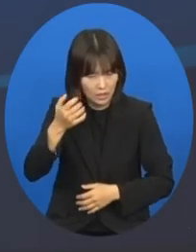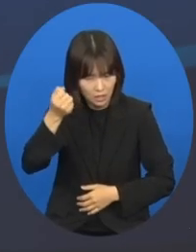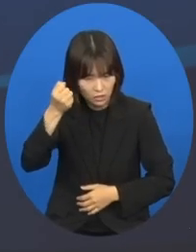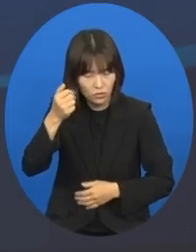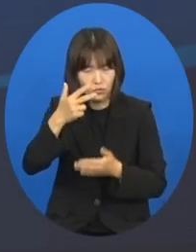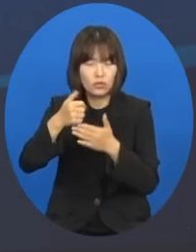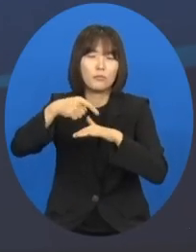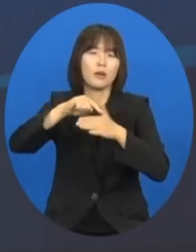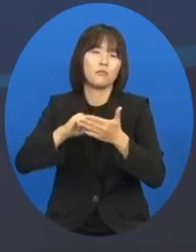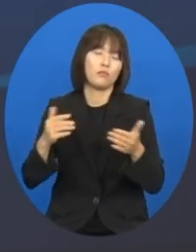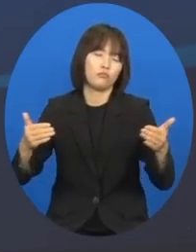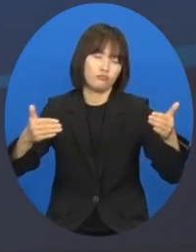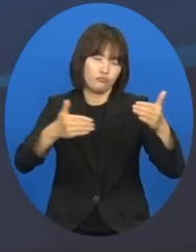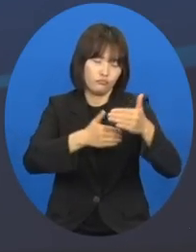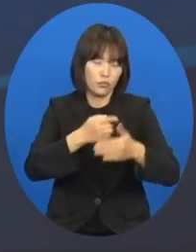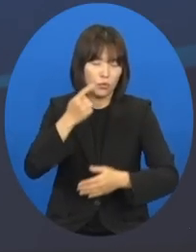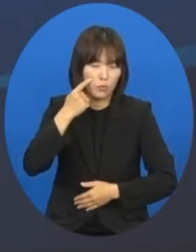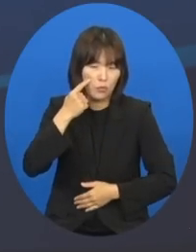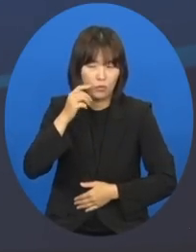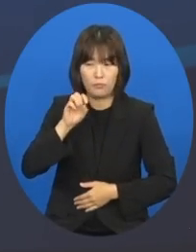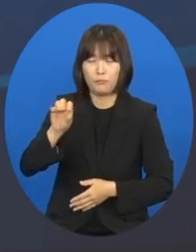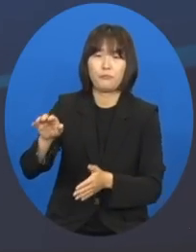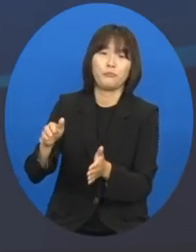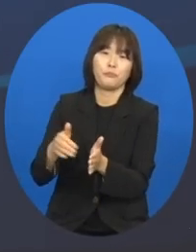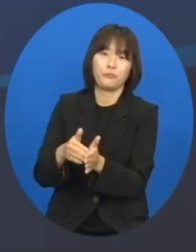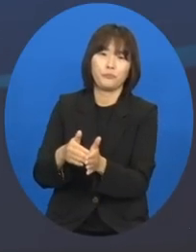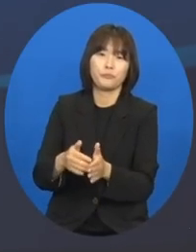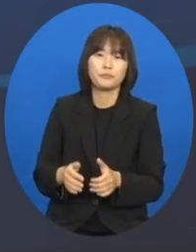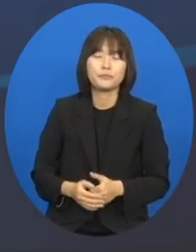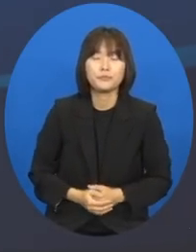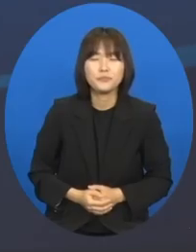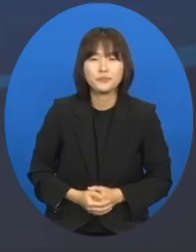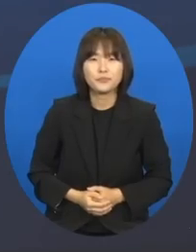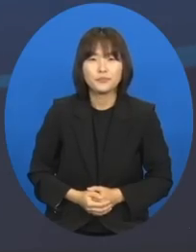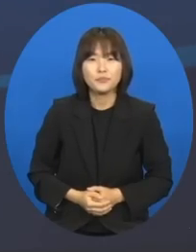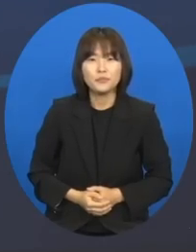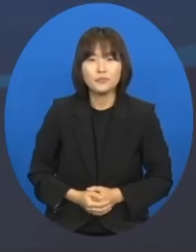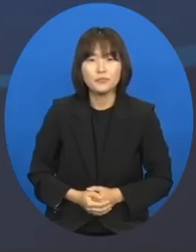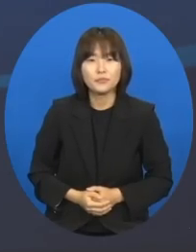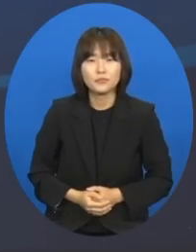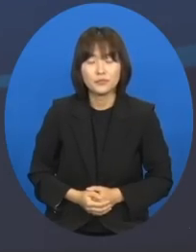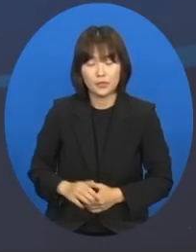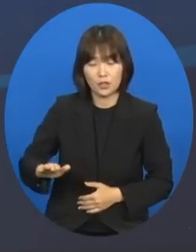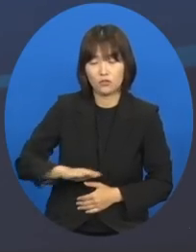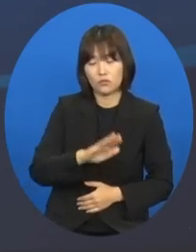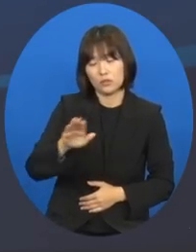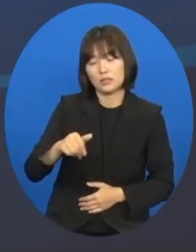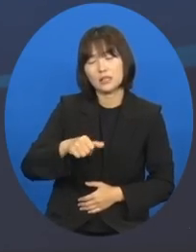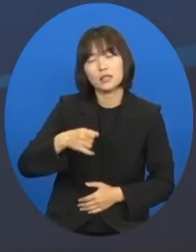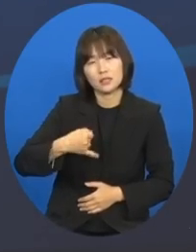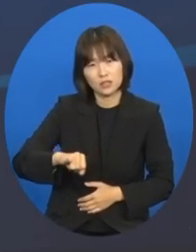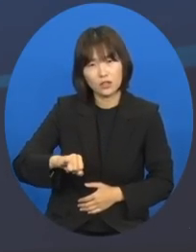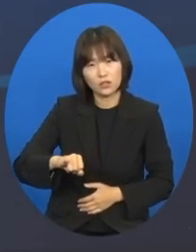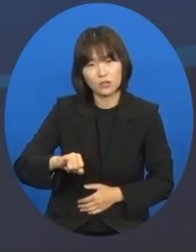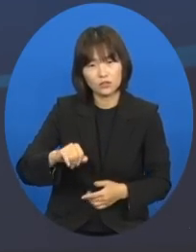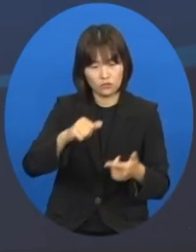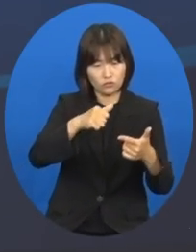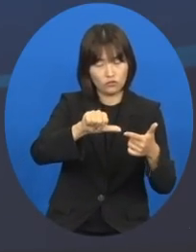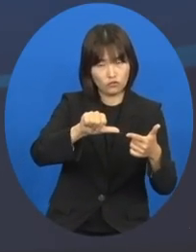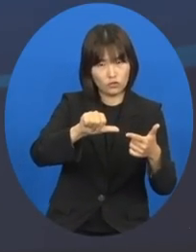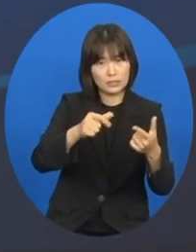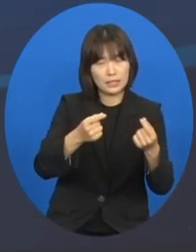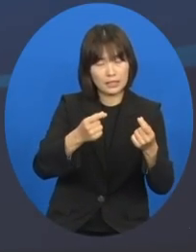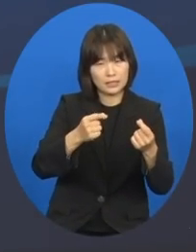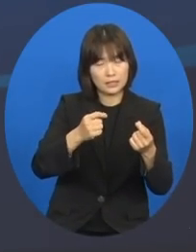마음으로 품어 주셔야 됩니다 이야기를 했어요 여러분 우리 자녀들 우리 자녀들도이 둘째 아들 같은 반응을 보일 때가